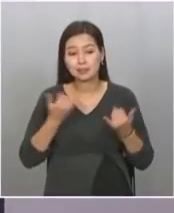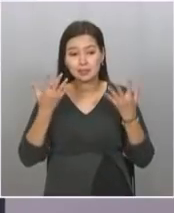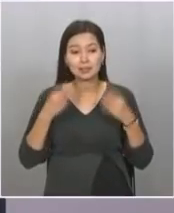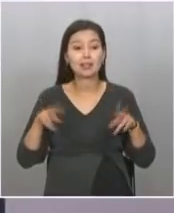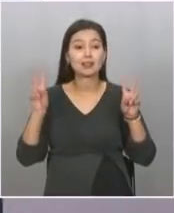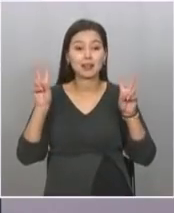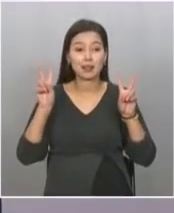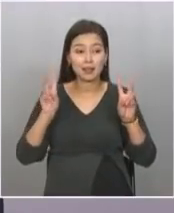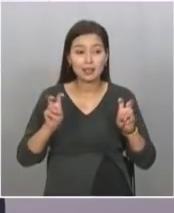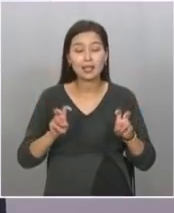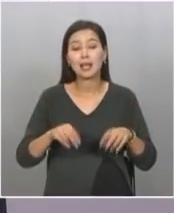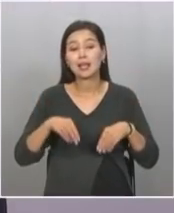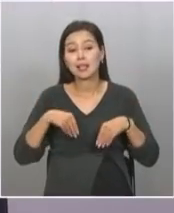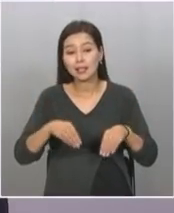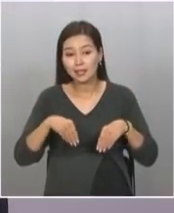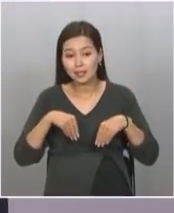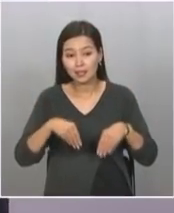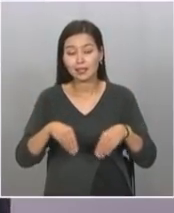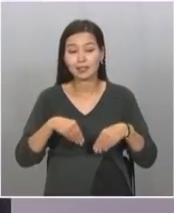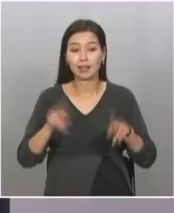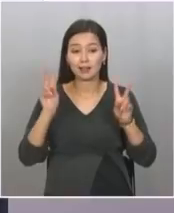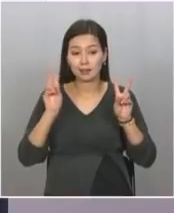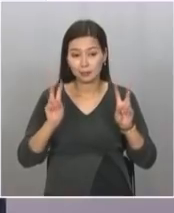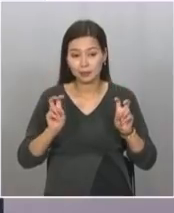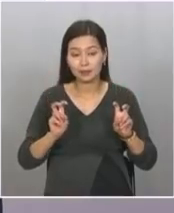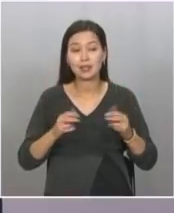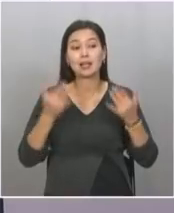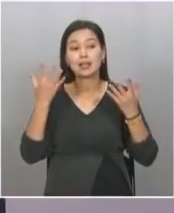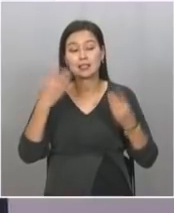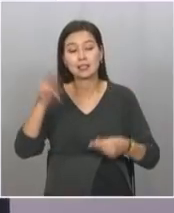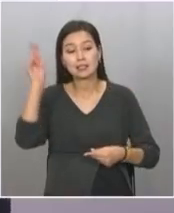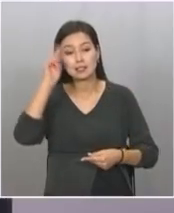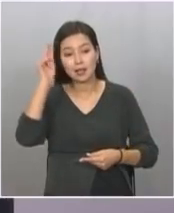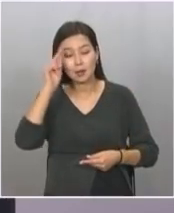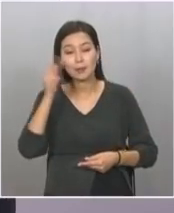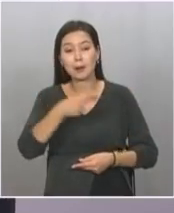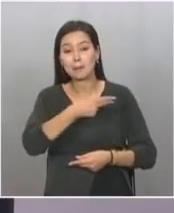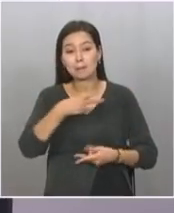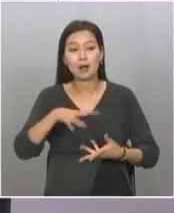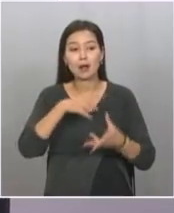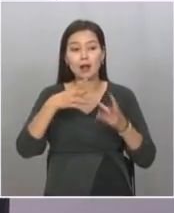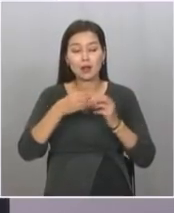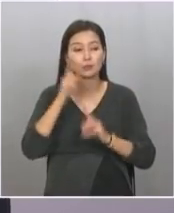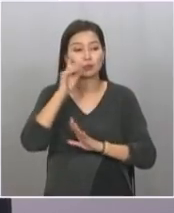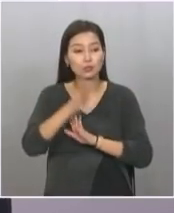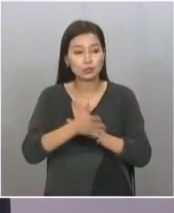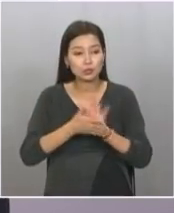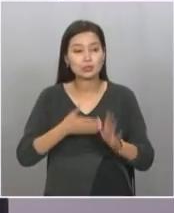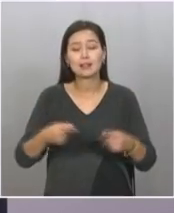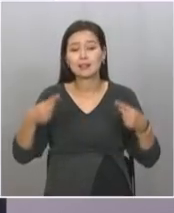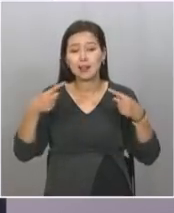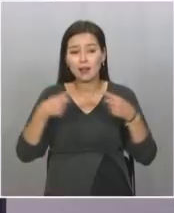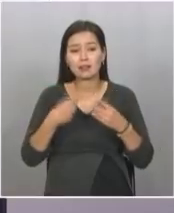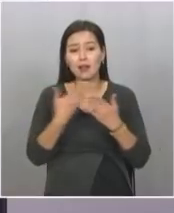тақырыбы егін алқабы. Бүгінгі сабақта мәтін мазмұнын түсінуге,